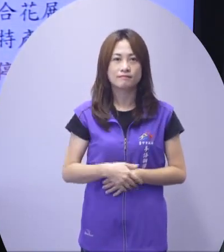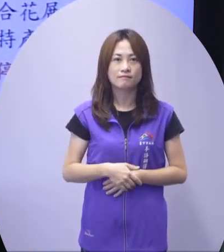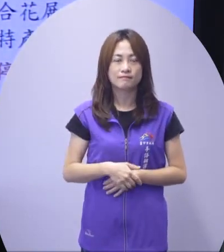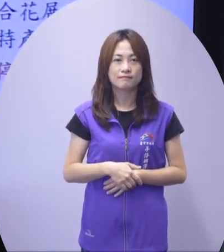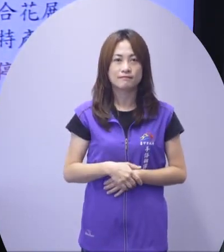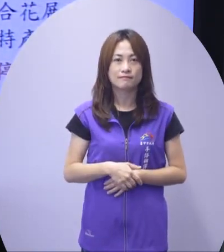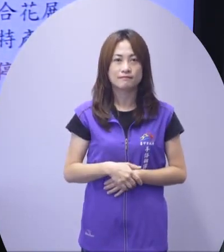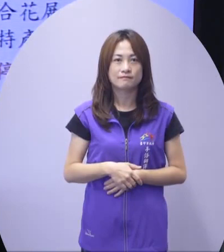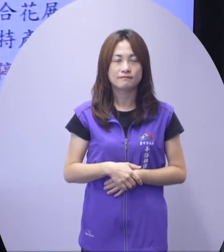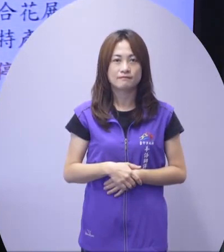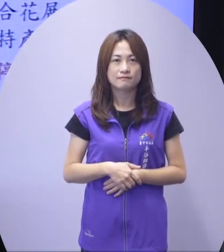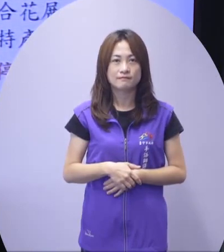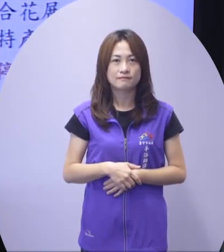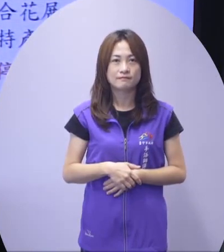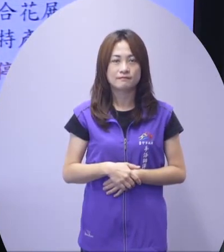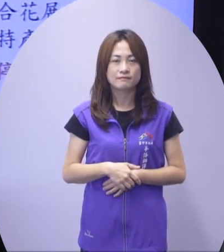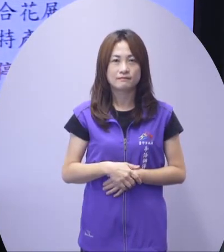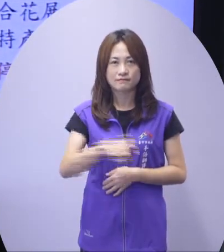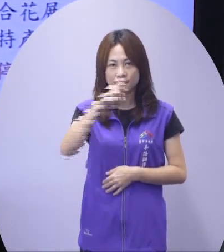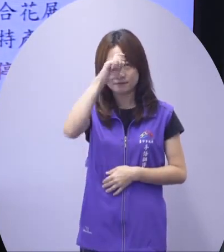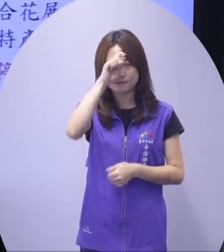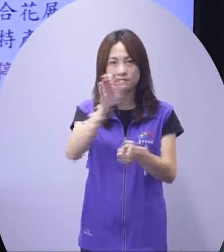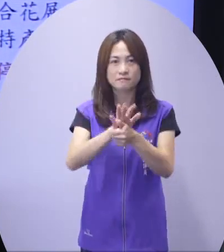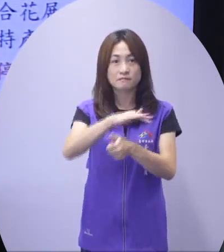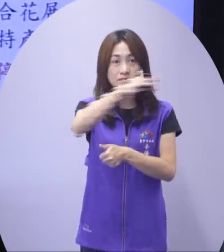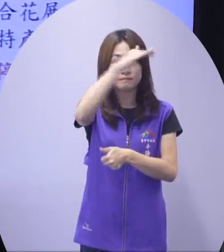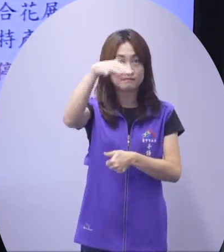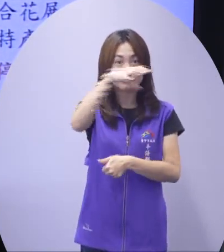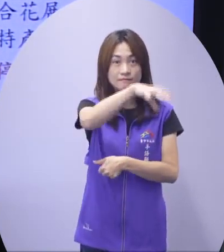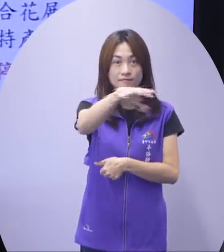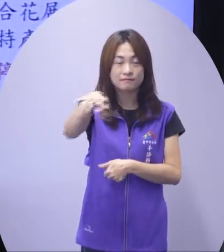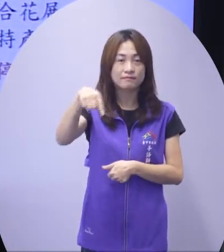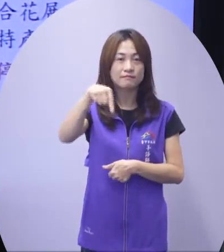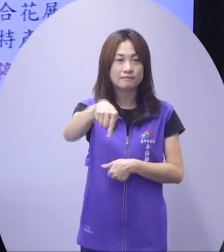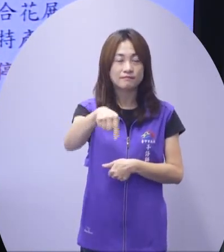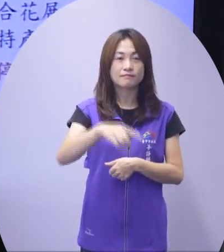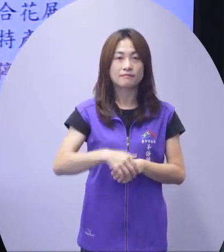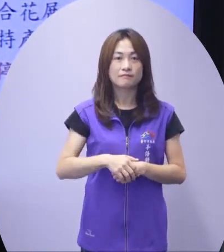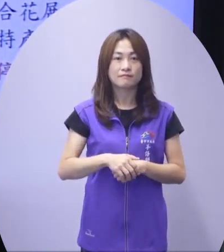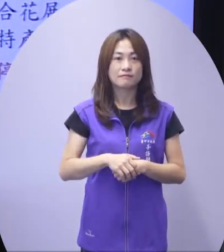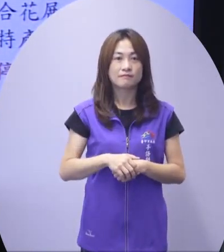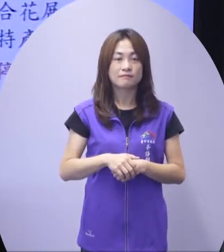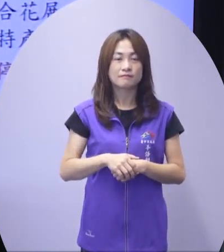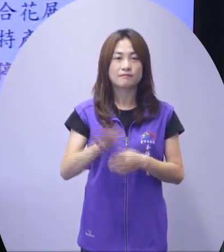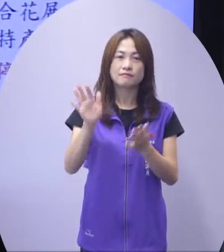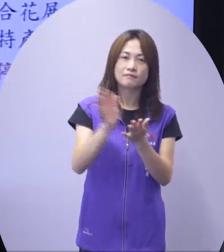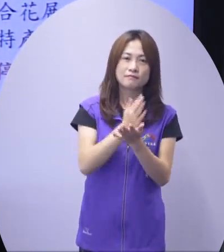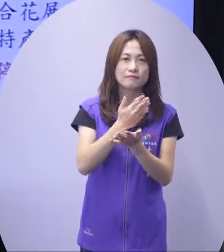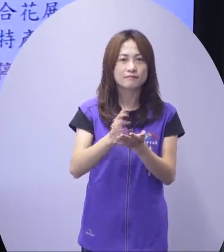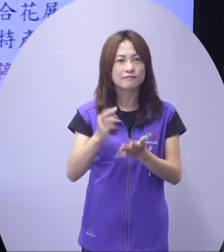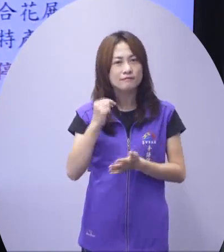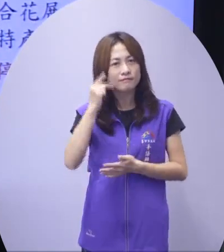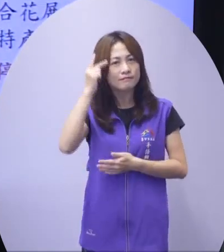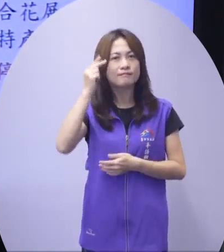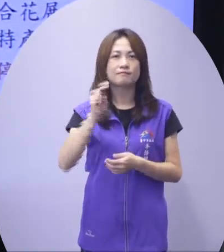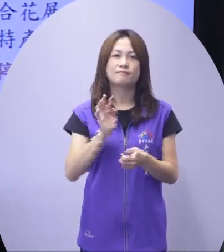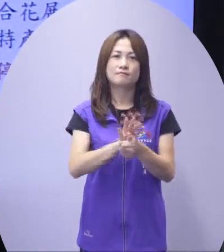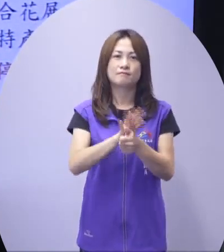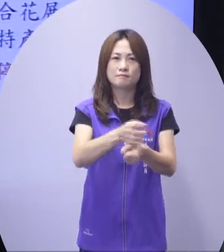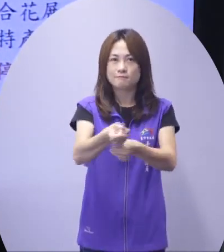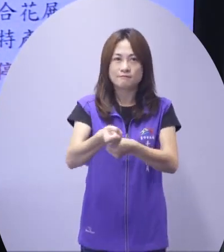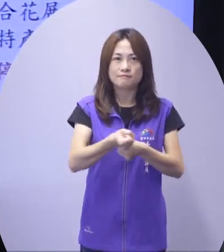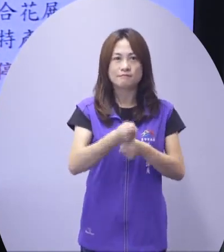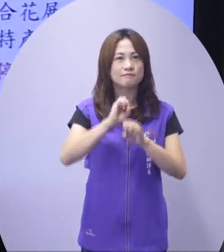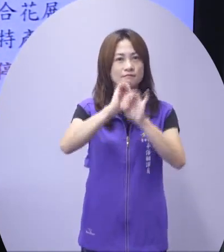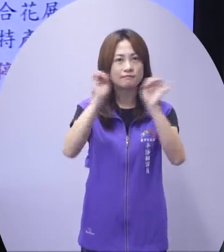区的休闲农业区跟社区的公共空间的绿美化的这样的营造，那运用自然的景观跟农业的环